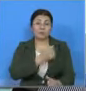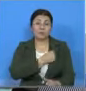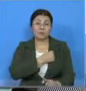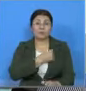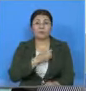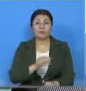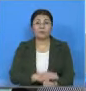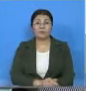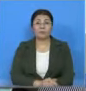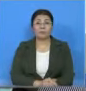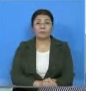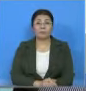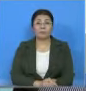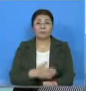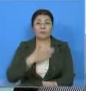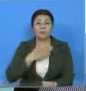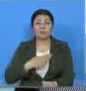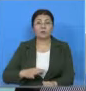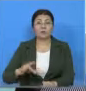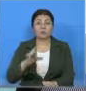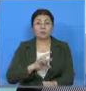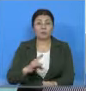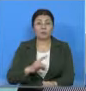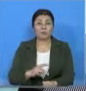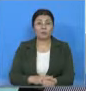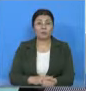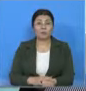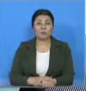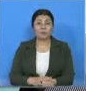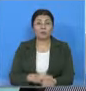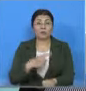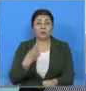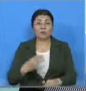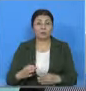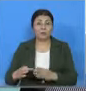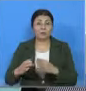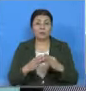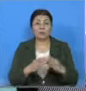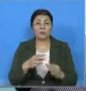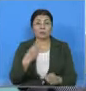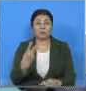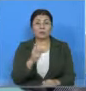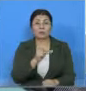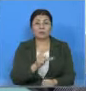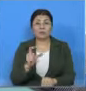призывники по нашему району уже на первую команду 2 человека